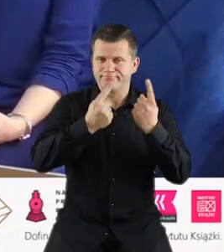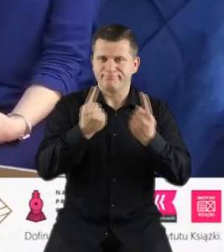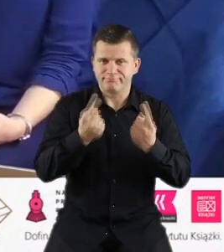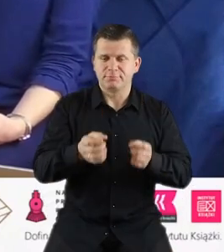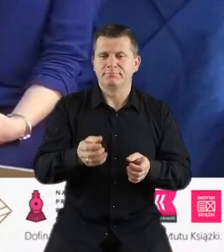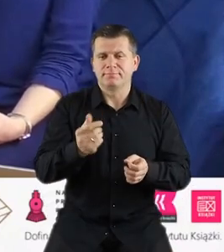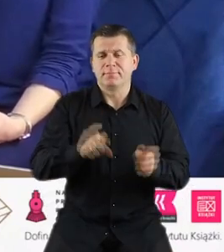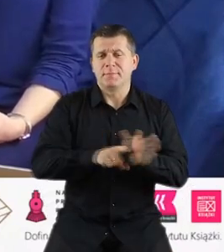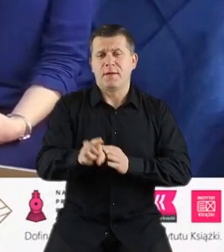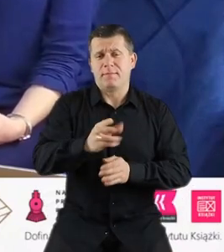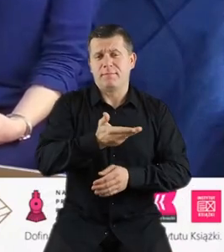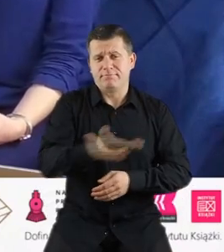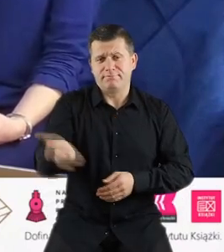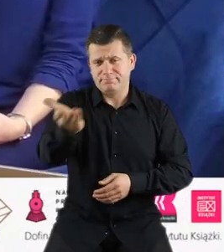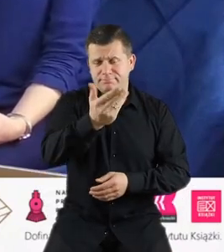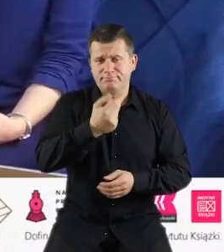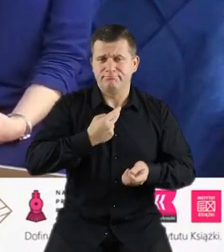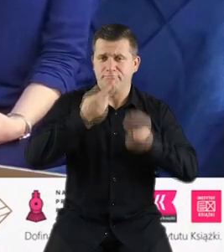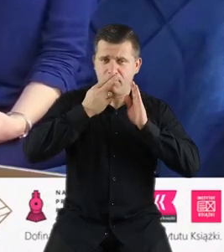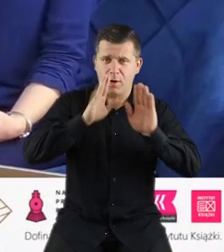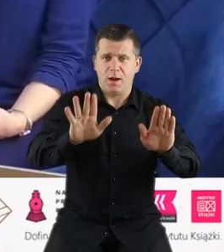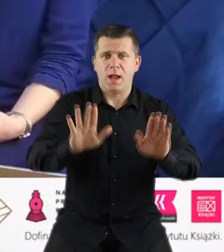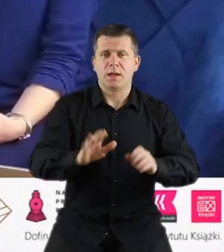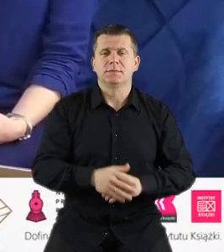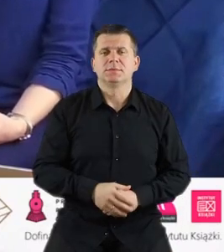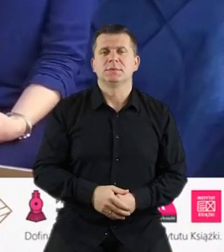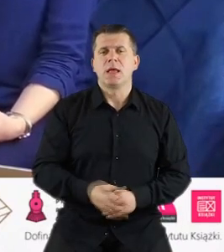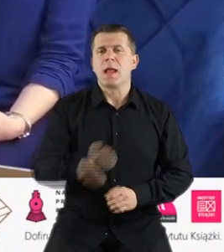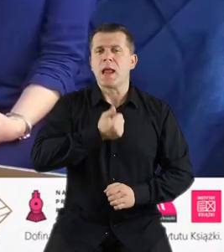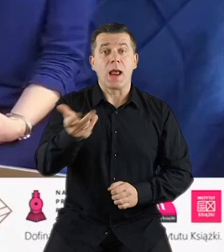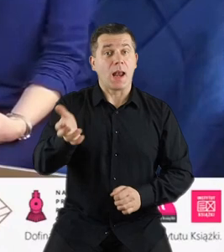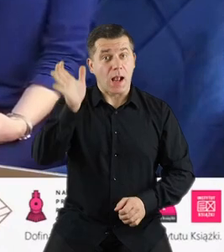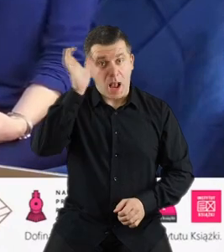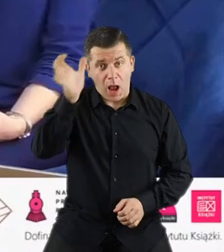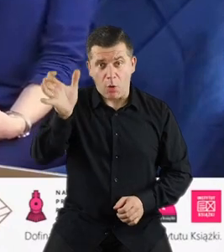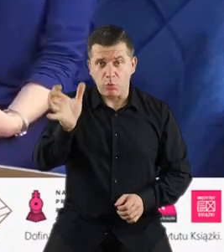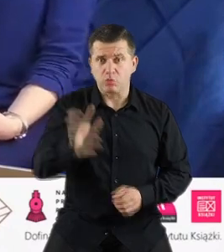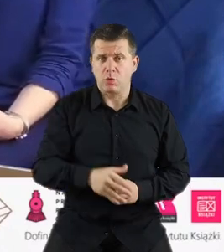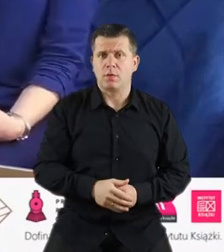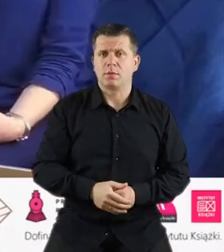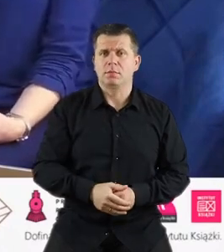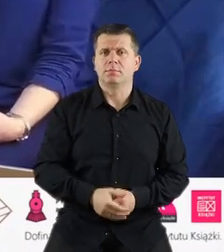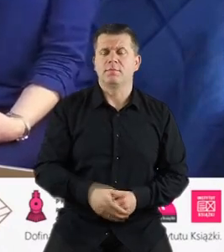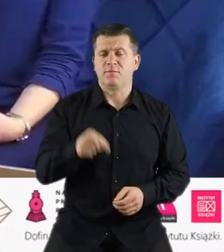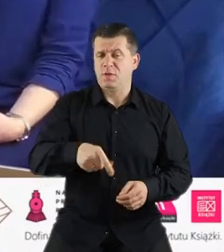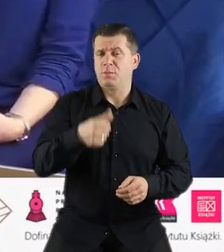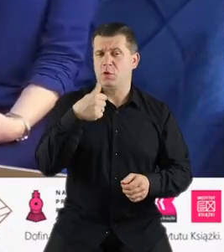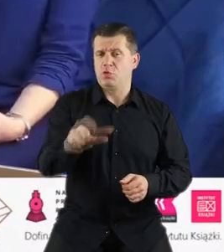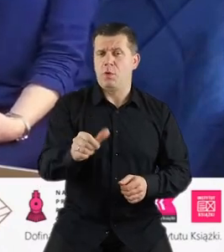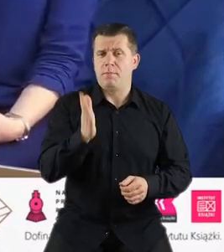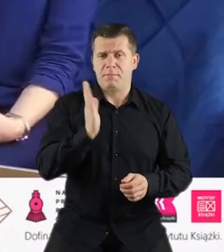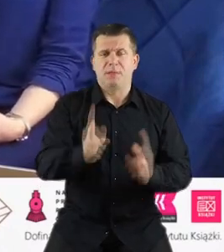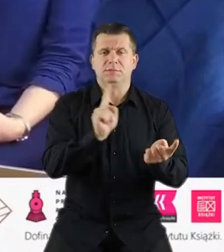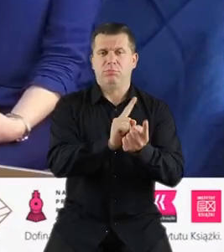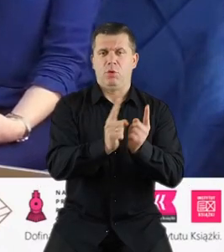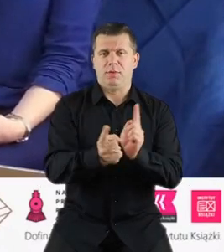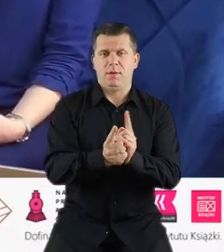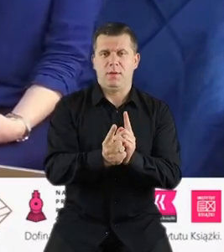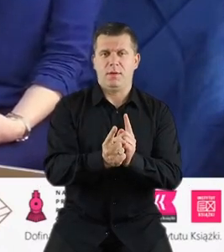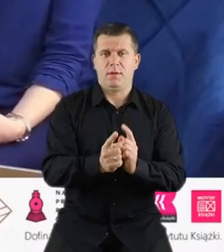postanowiliśmy Państwu zaprezentować kilku autorów, z którymi właśnie mamy w tym tygodniu